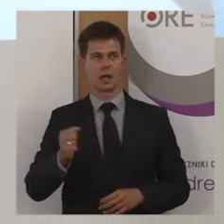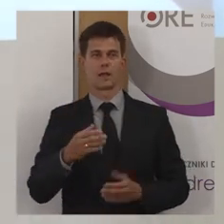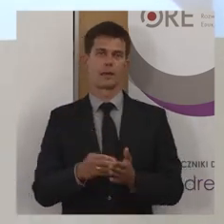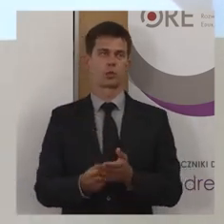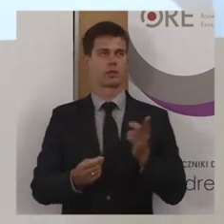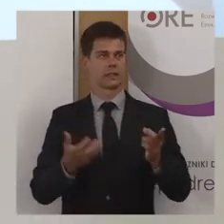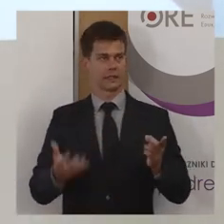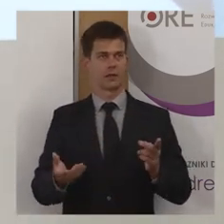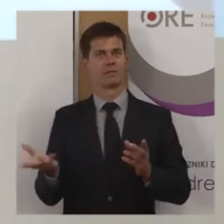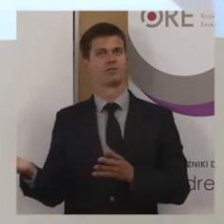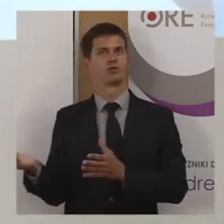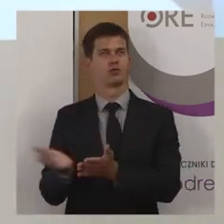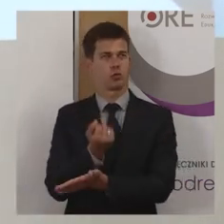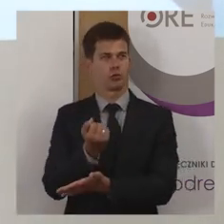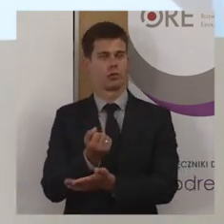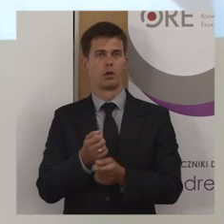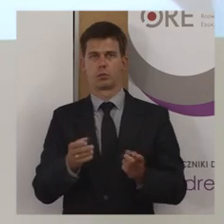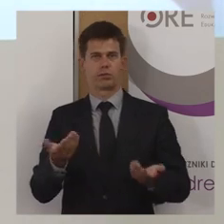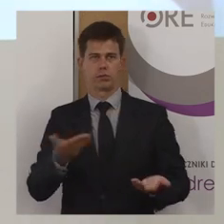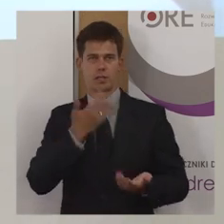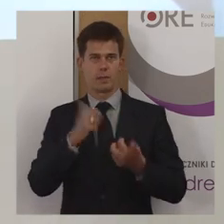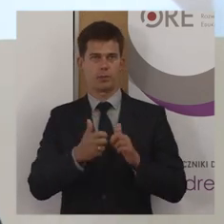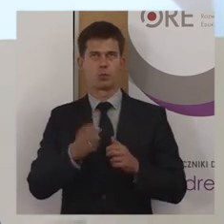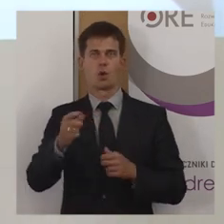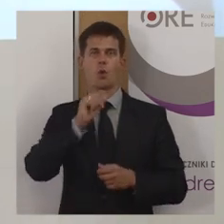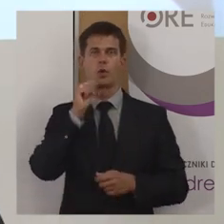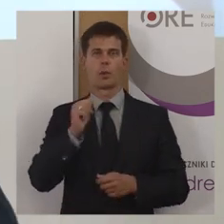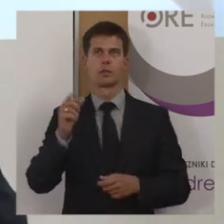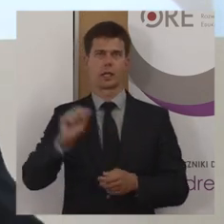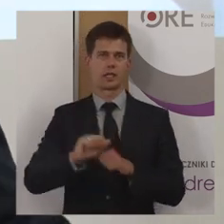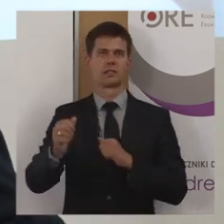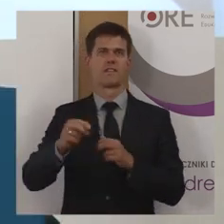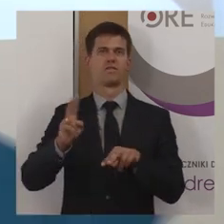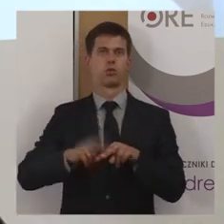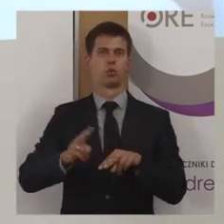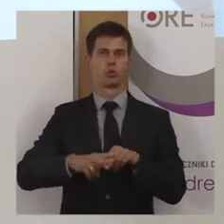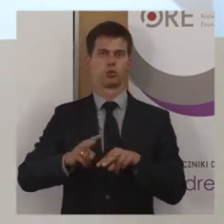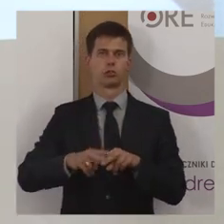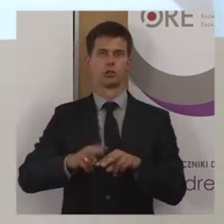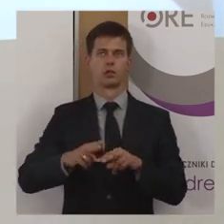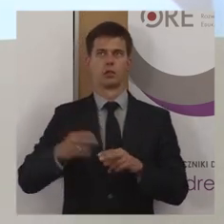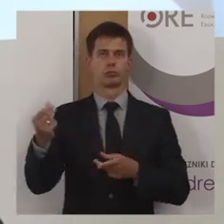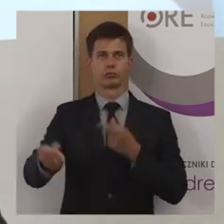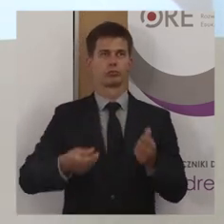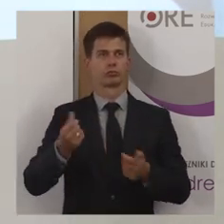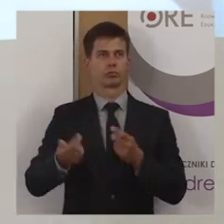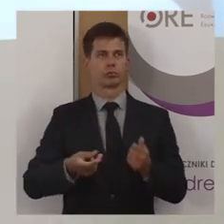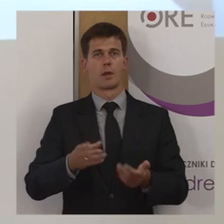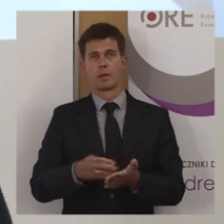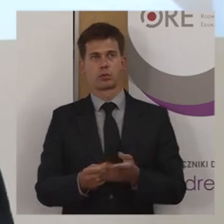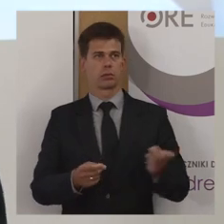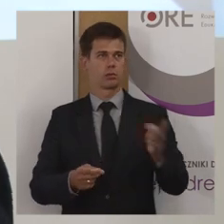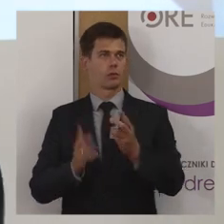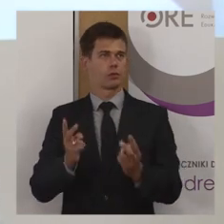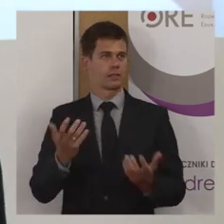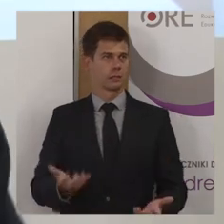państwo chcieli to rozwijać, przecież mamy dużo funduszy unijnych, które się tworzą, które powstają różne projekty. Być może państwo, ktoś z